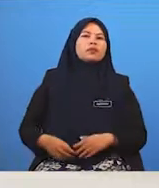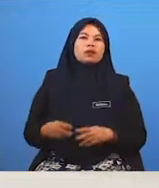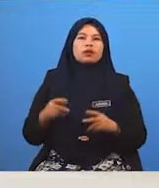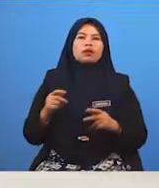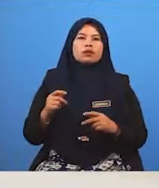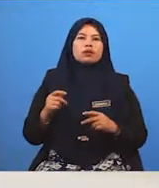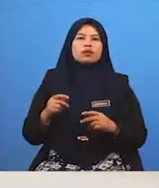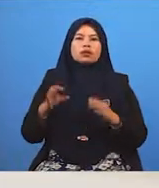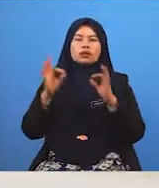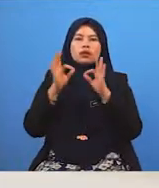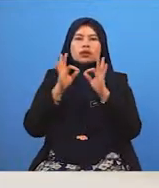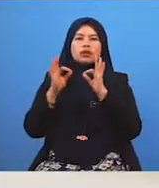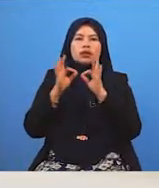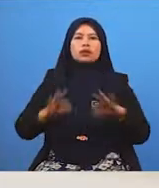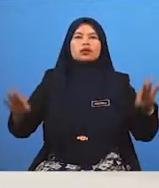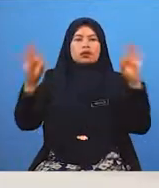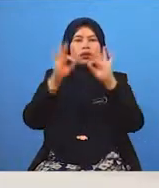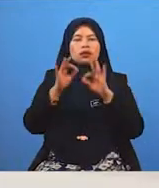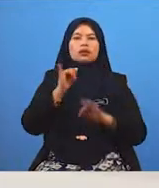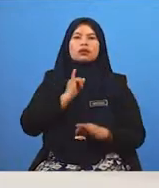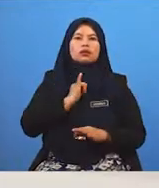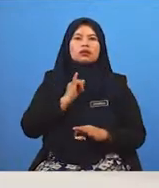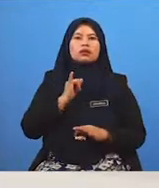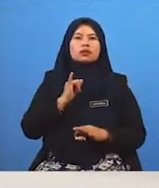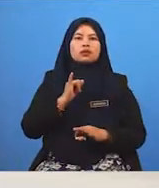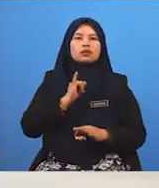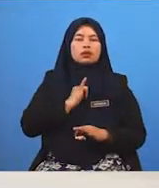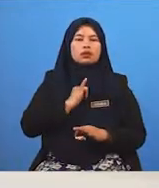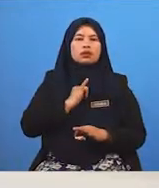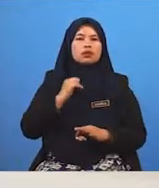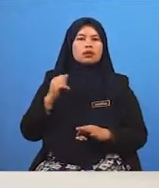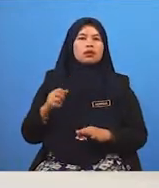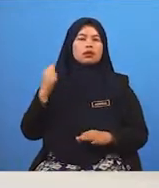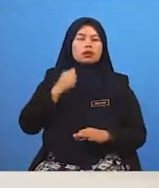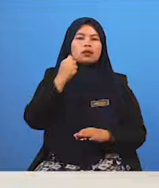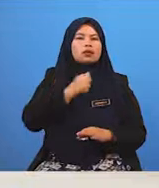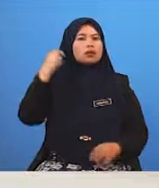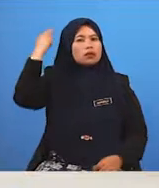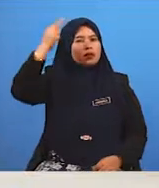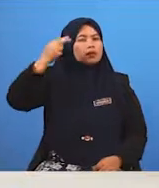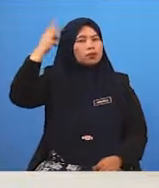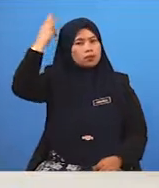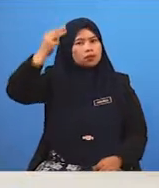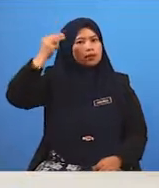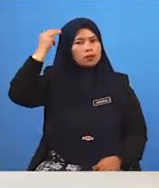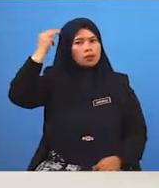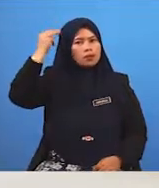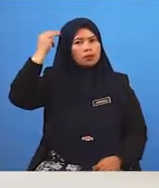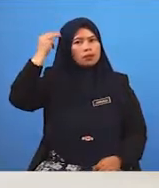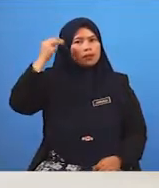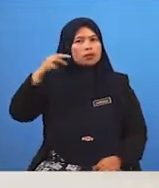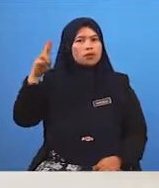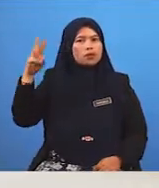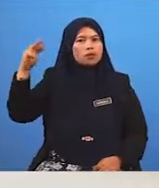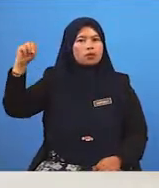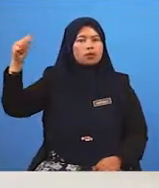berkata, "Ceritakan padaku tentang akhlak Muhammad." Sayyidina Umar menangis mendengar permintaan itu. Ia